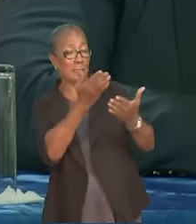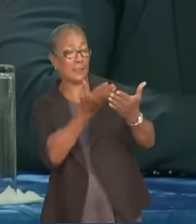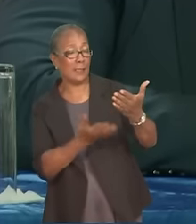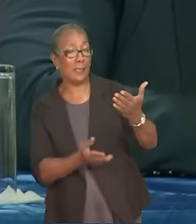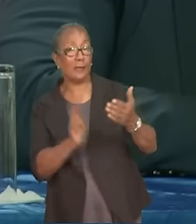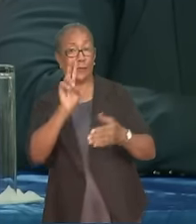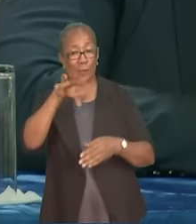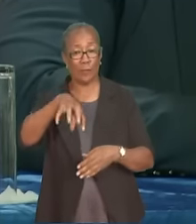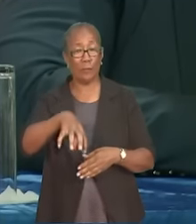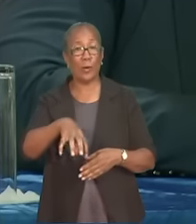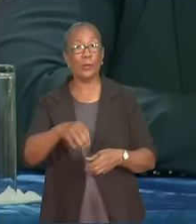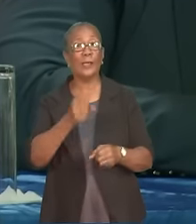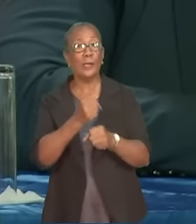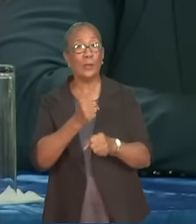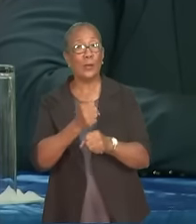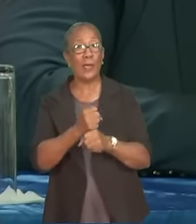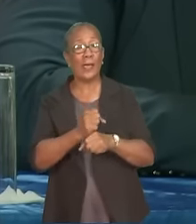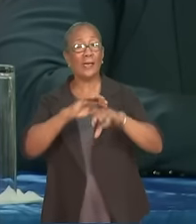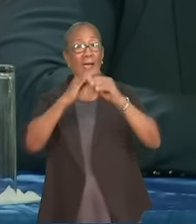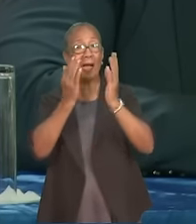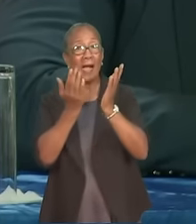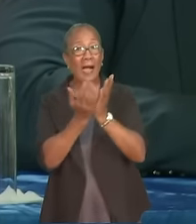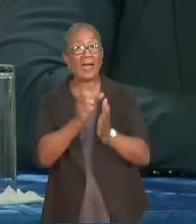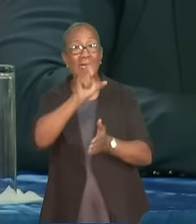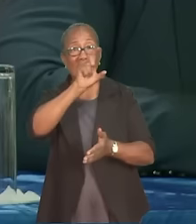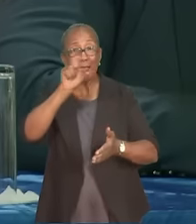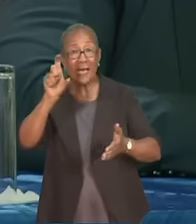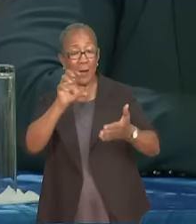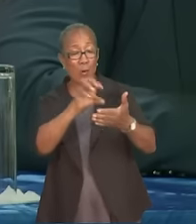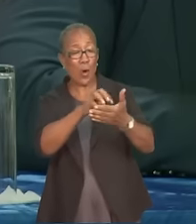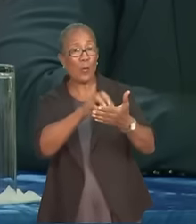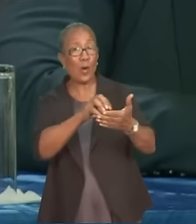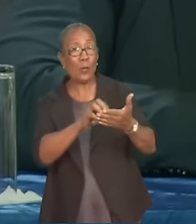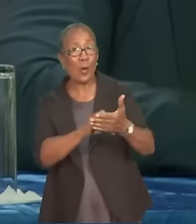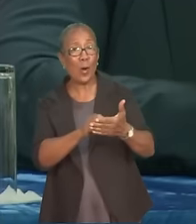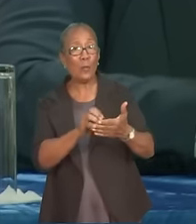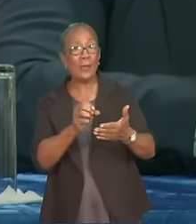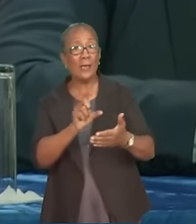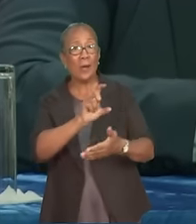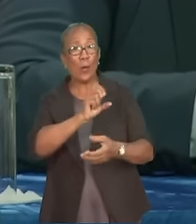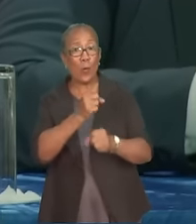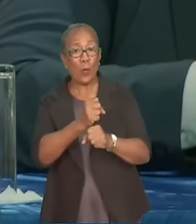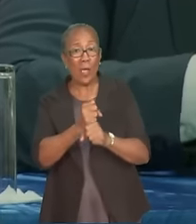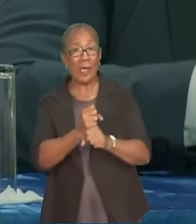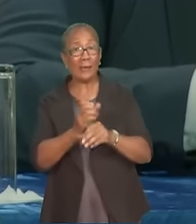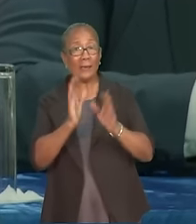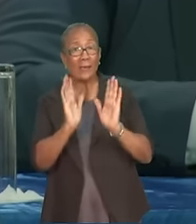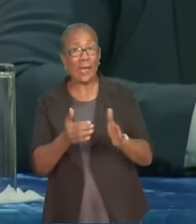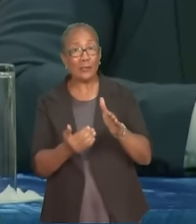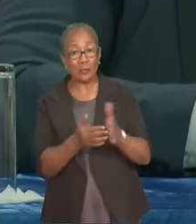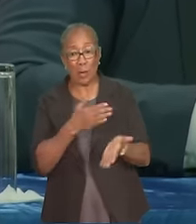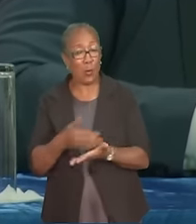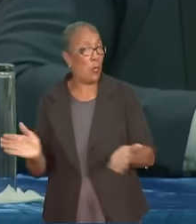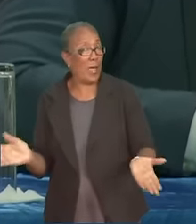die werk heeft gemaakt omdat hun mensen zijn aangemeld. Plotseling zie je een Excel-file met naam,